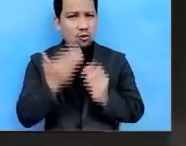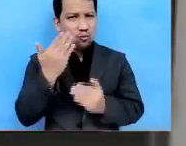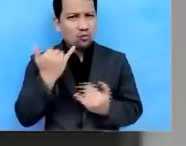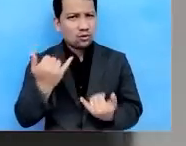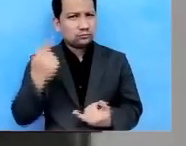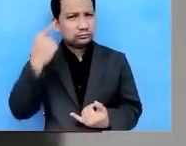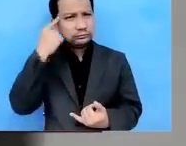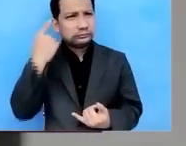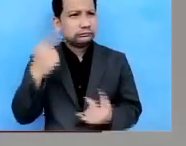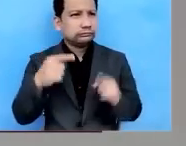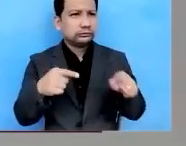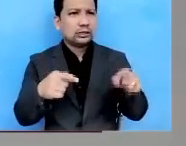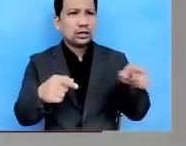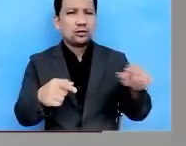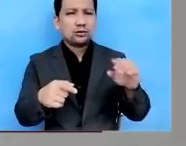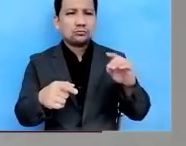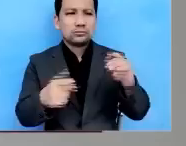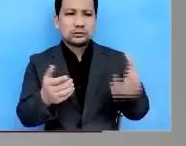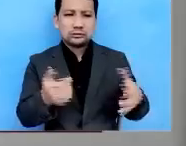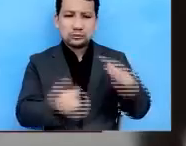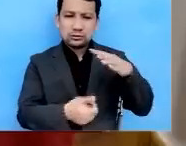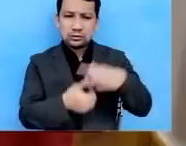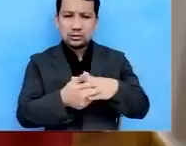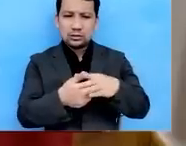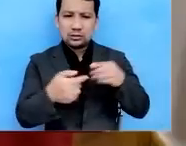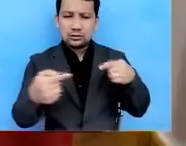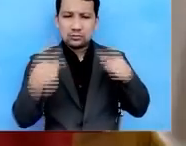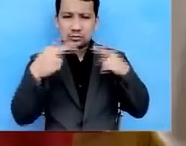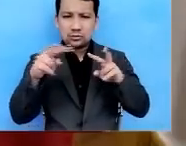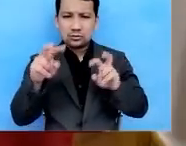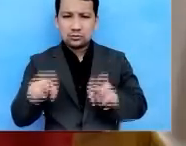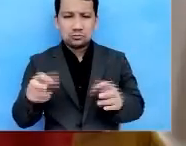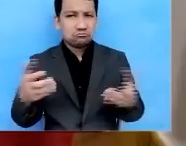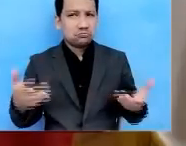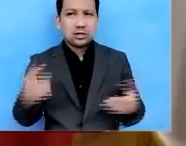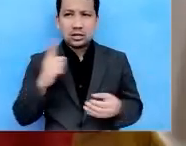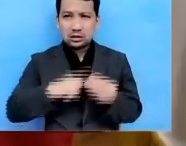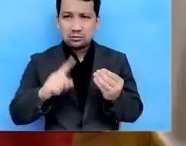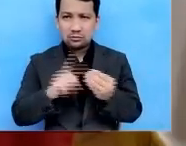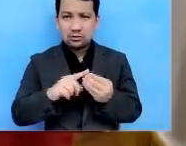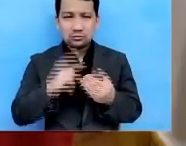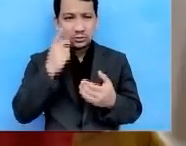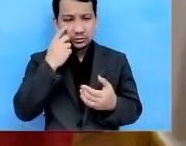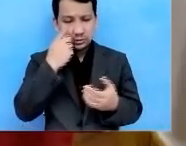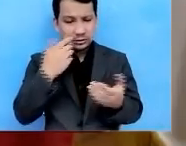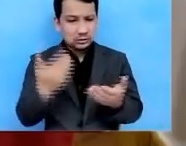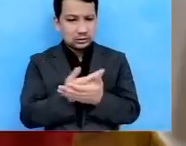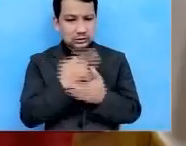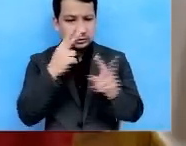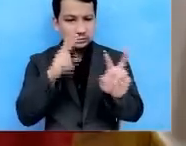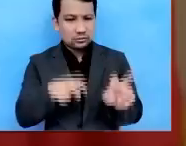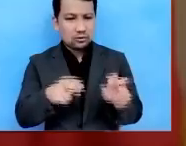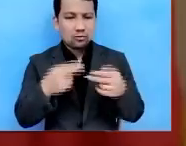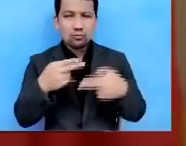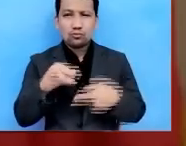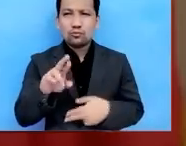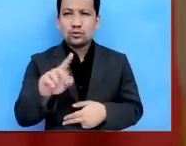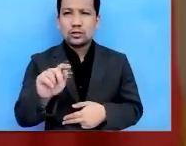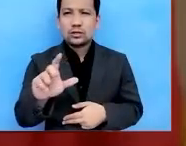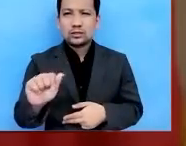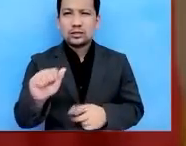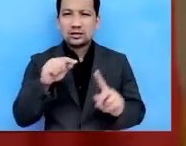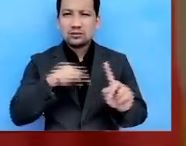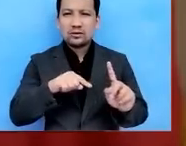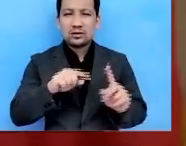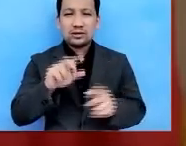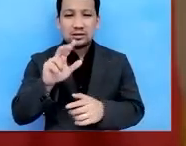ng prosekusyon na maglabas ng rebuttal witness? Hindi rin naman daw bagong testigo si Attorney Huerta. Katunayan, nasa loob